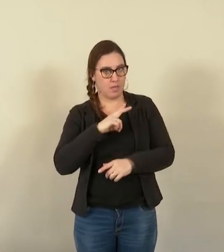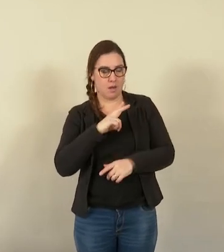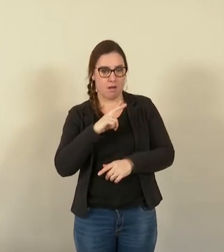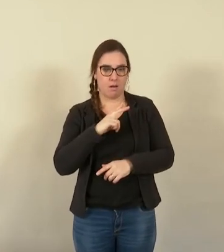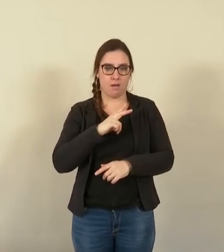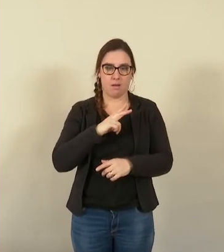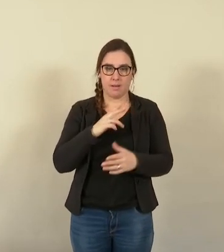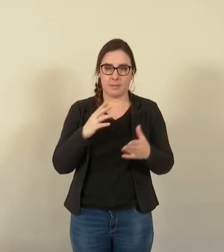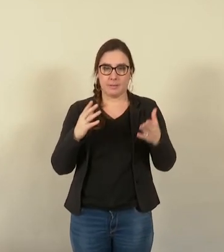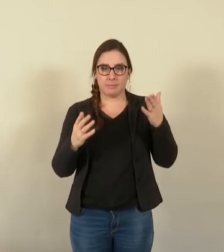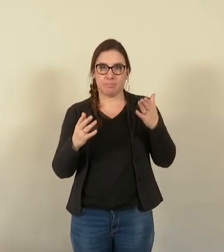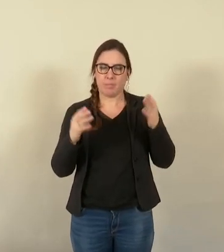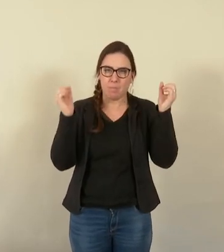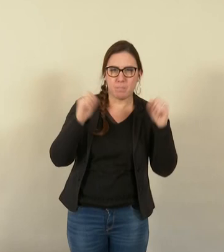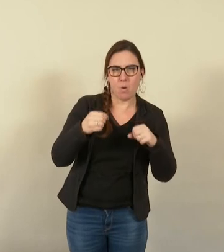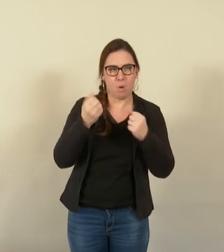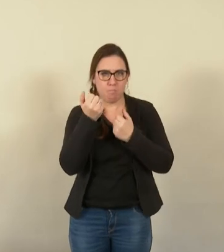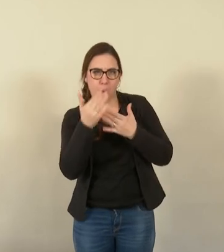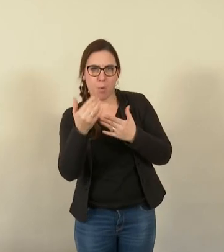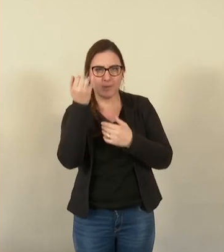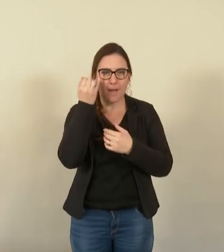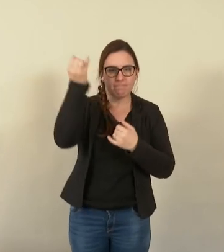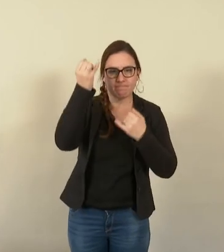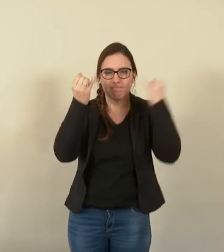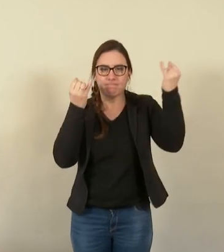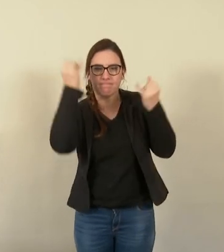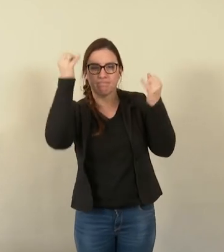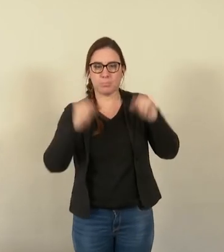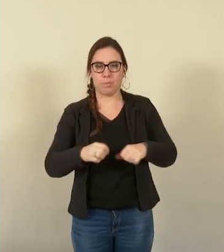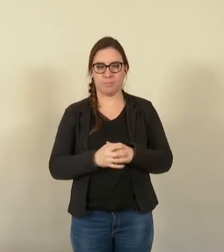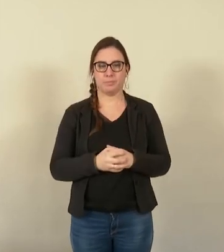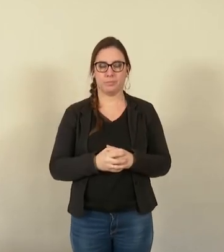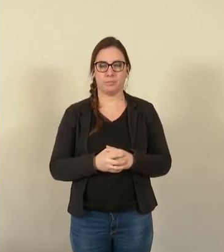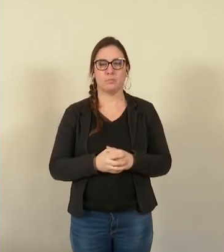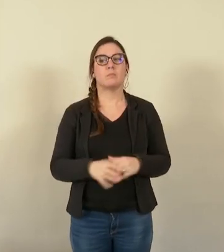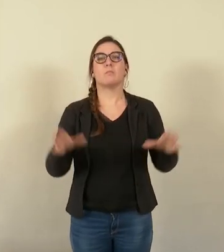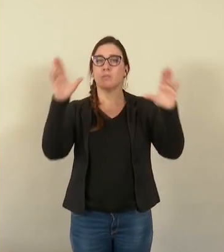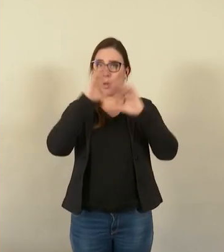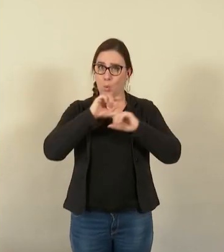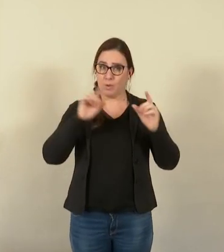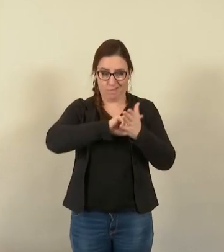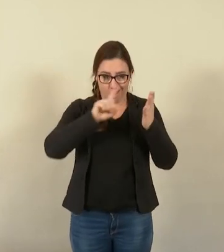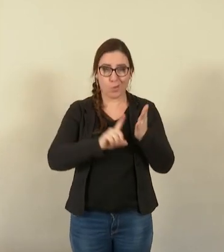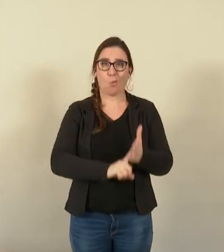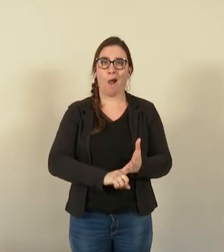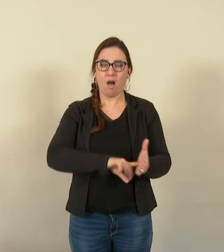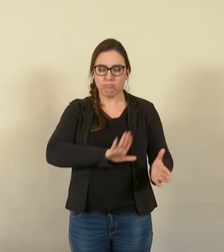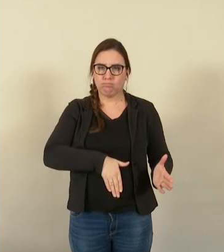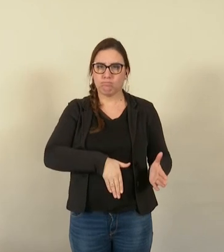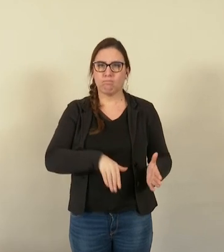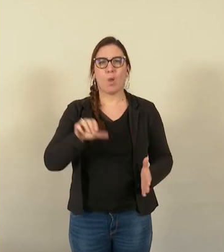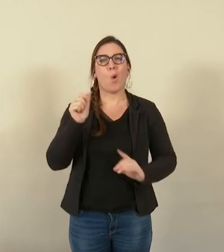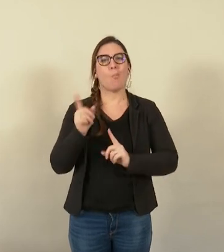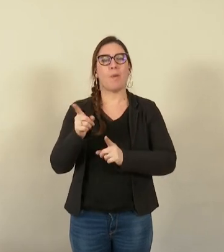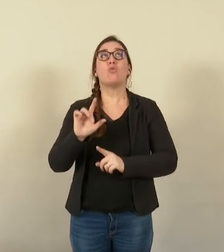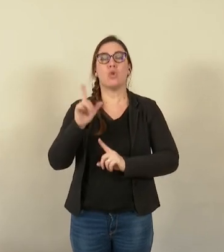euh à innover à proposer et rappelons-nous également que les droits qui ont été acquis à l'issue de la première